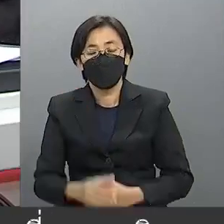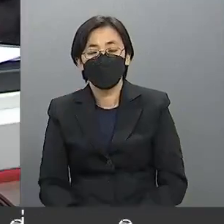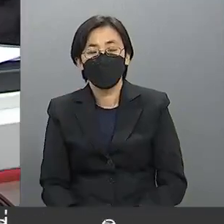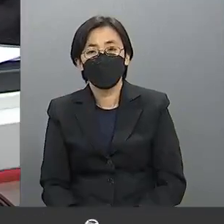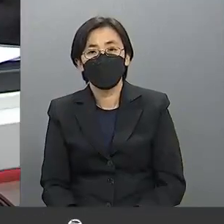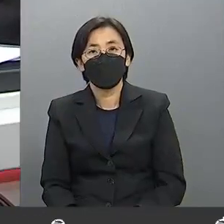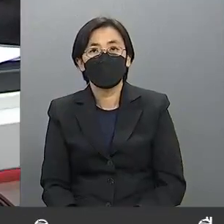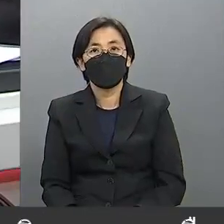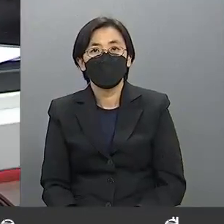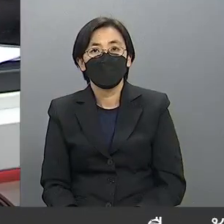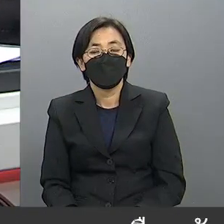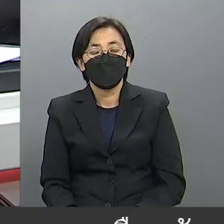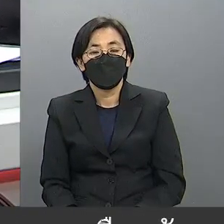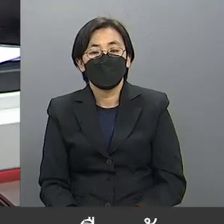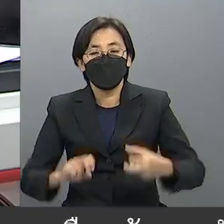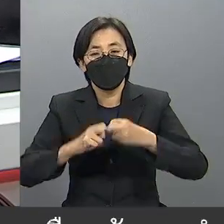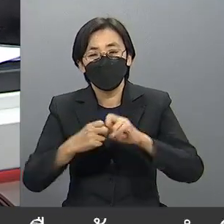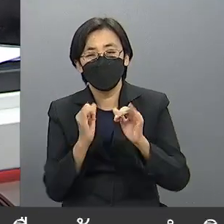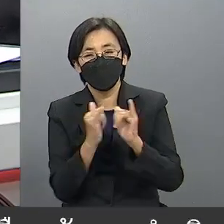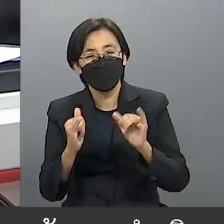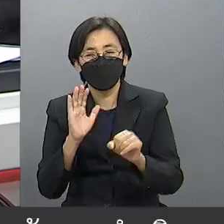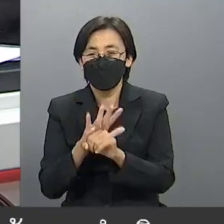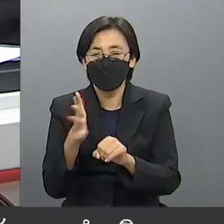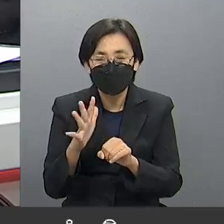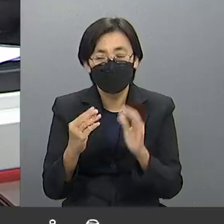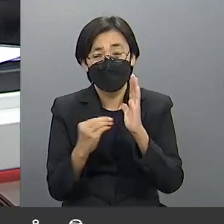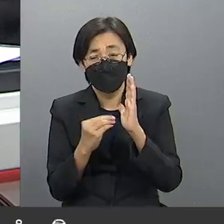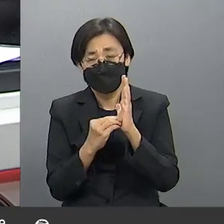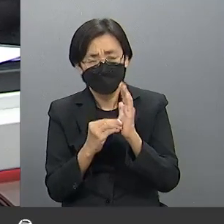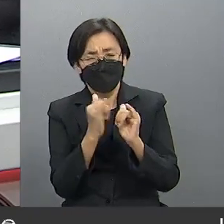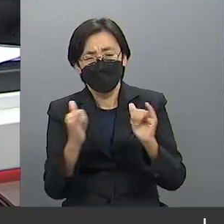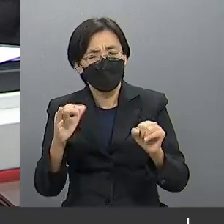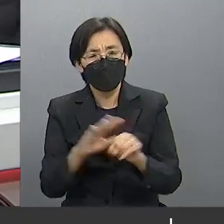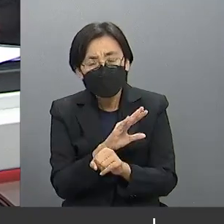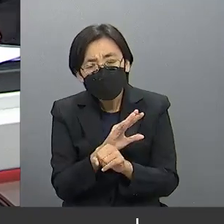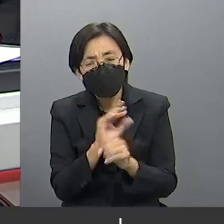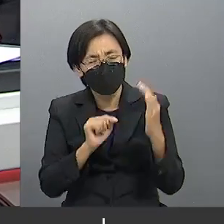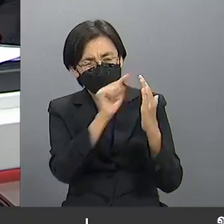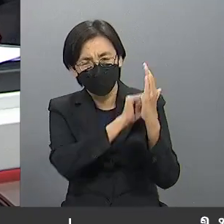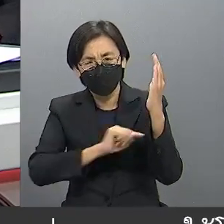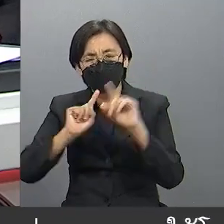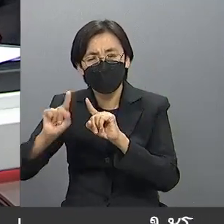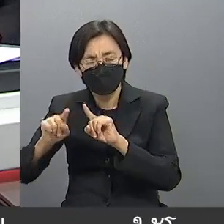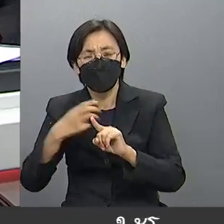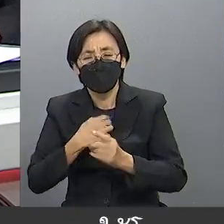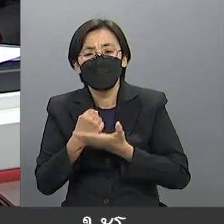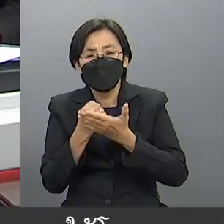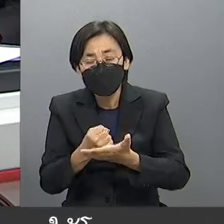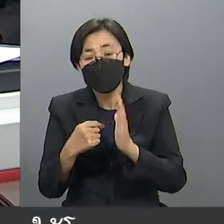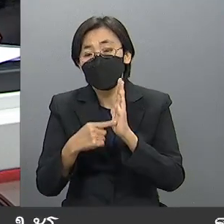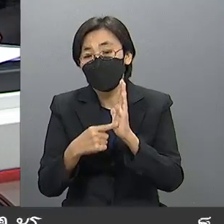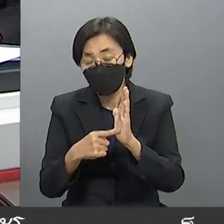ท่ามกลางความขาดแคลนเตียงในกรุงเทพมหานครนะคะพื้นที่อื่นๆเขาพยายามจะยื่นมือเข้าช่วยค่ะอย่างเช่นถ้าเกิดคนที่ติ